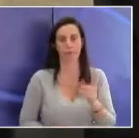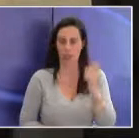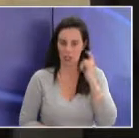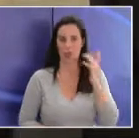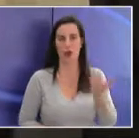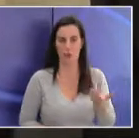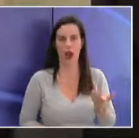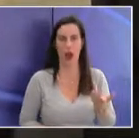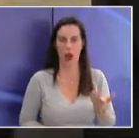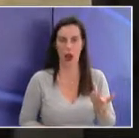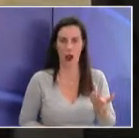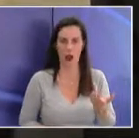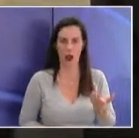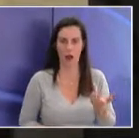נשמעות...